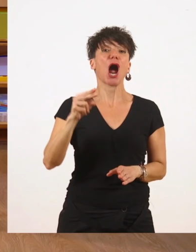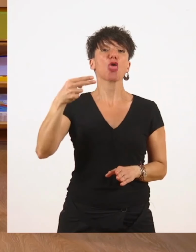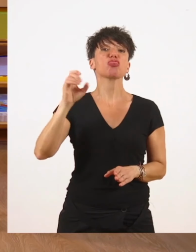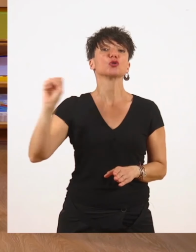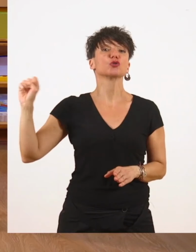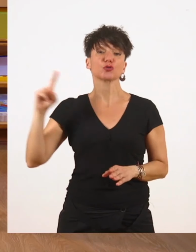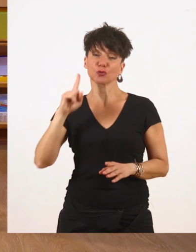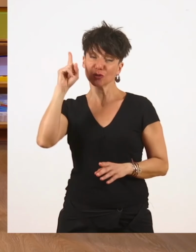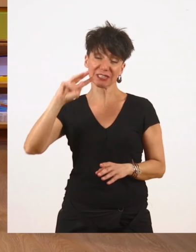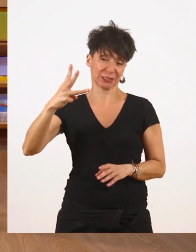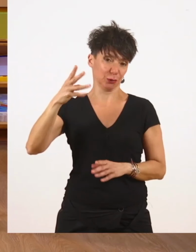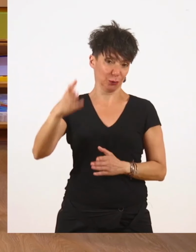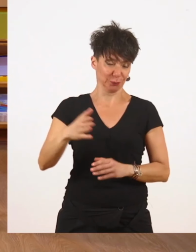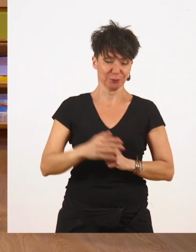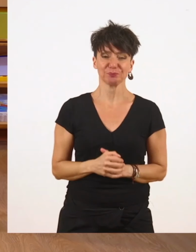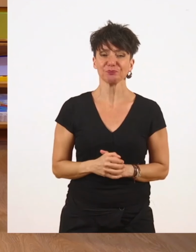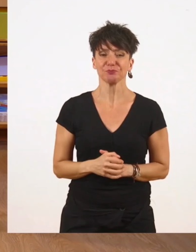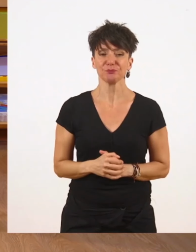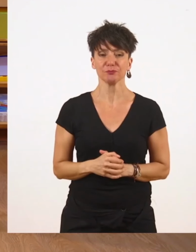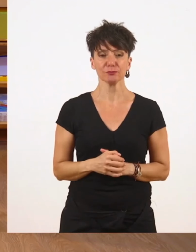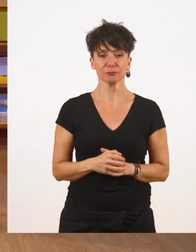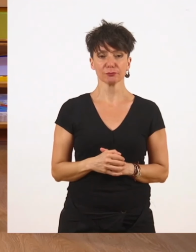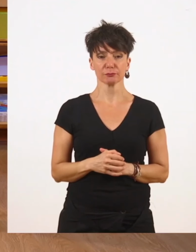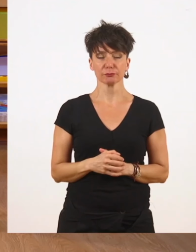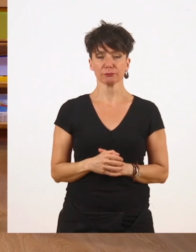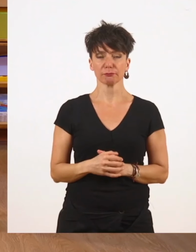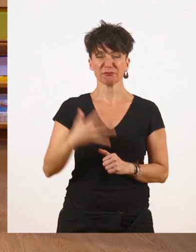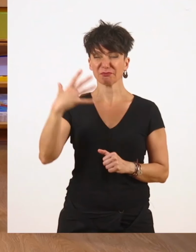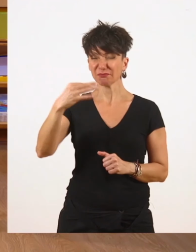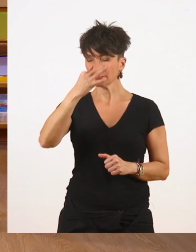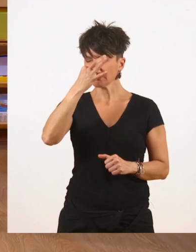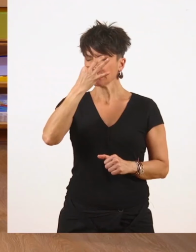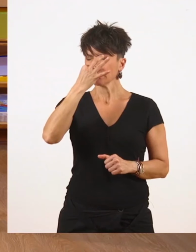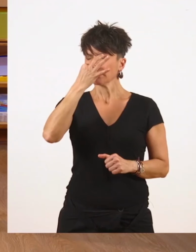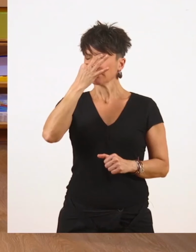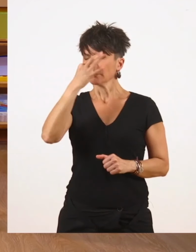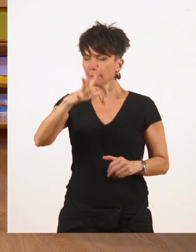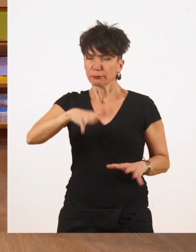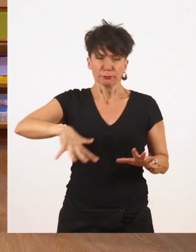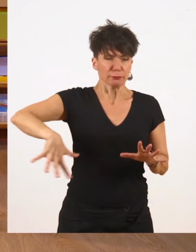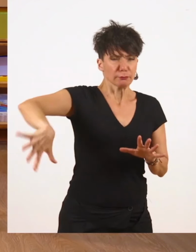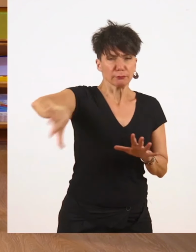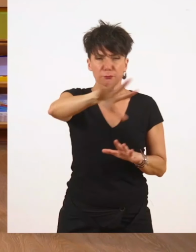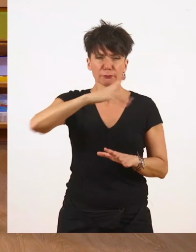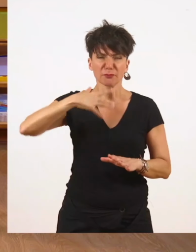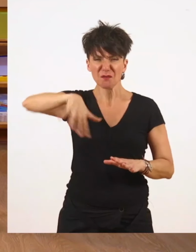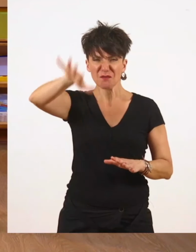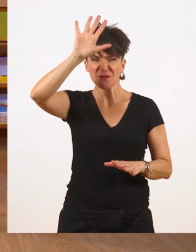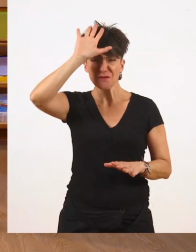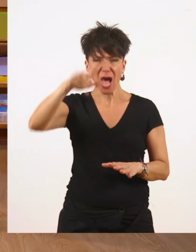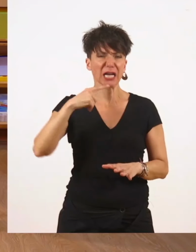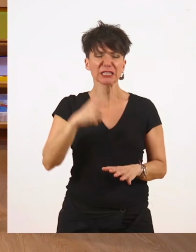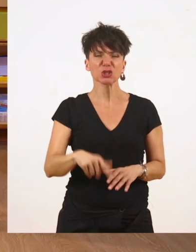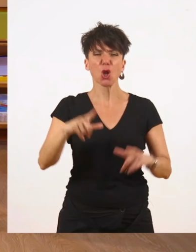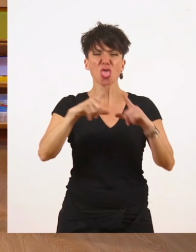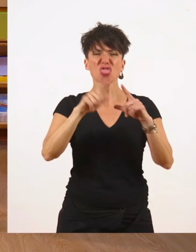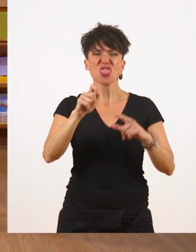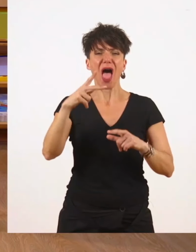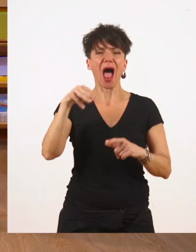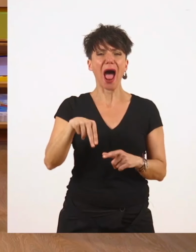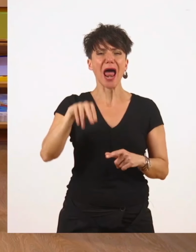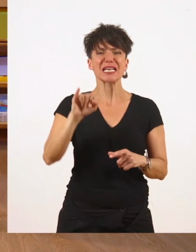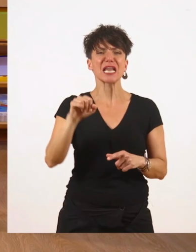Αρκετά δυστυχισμένο. Υπάρχει κάτι σάπιο στο βασίλειο της Δανημαρκίας. Amlet. Η